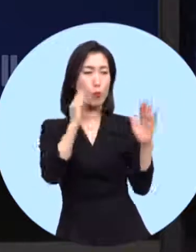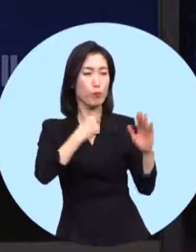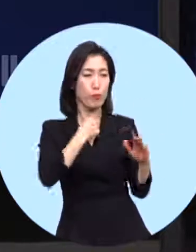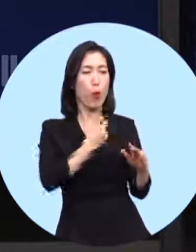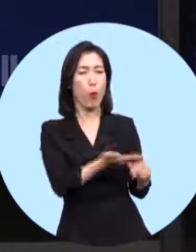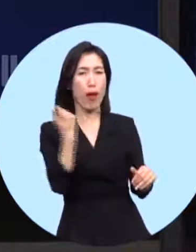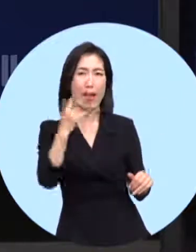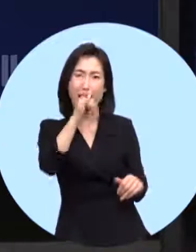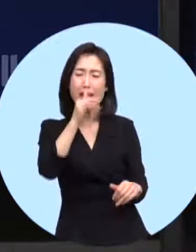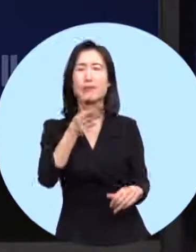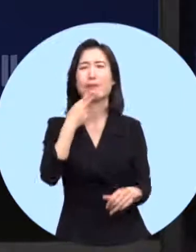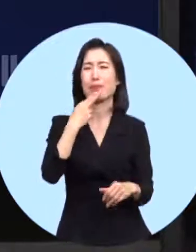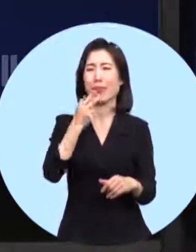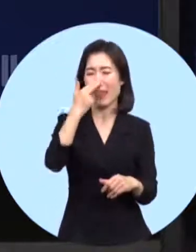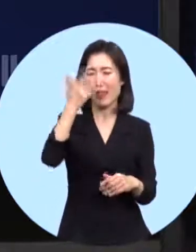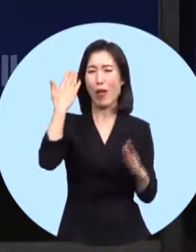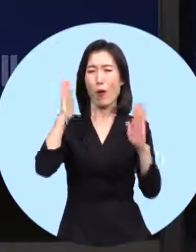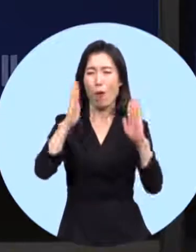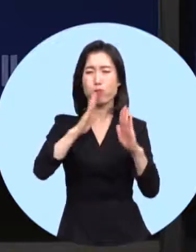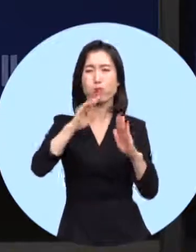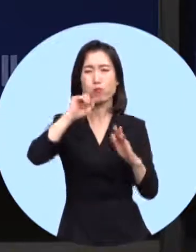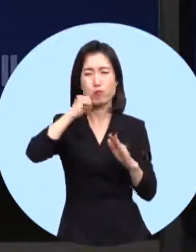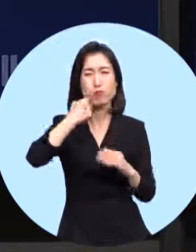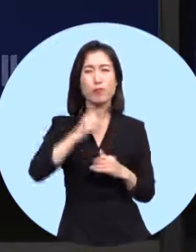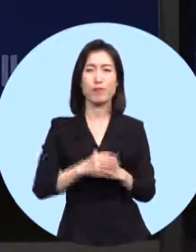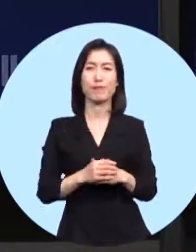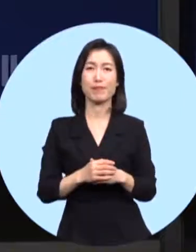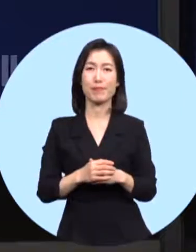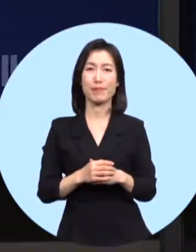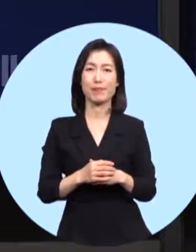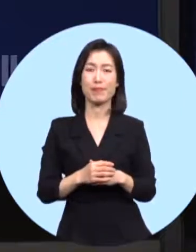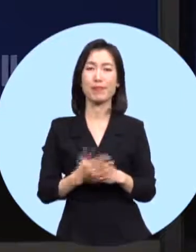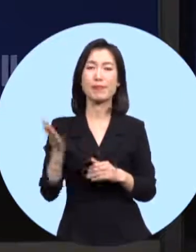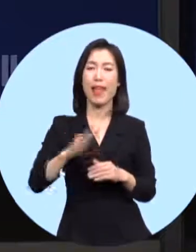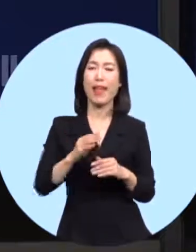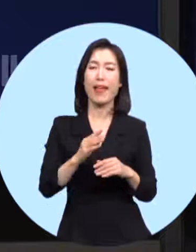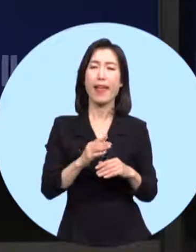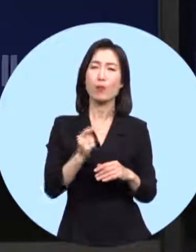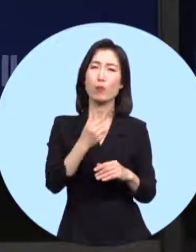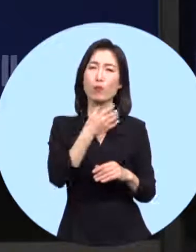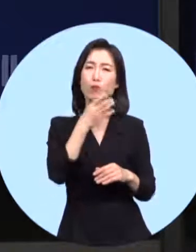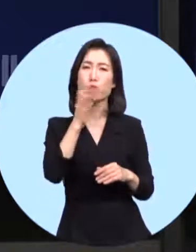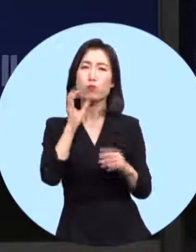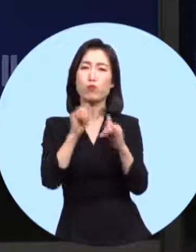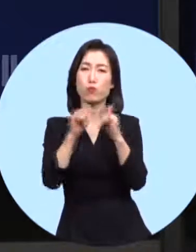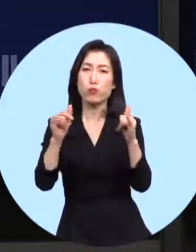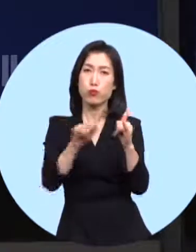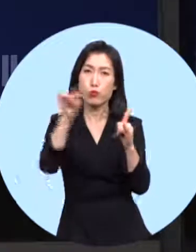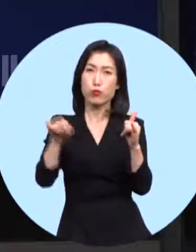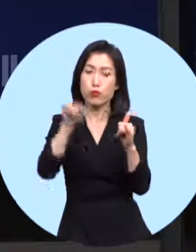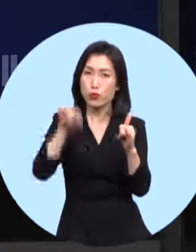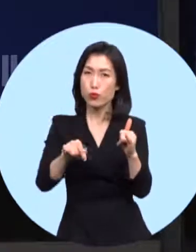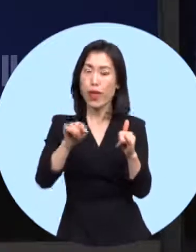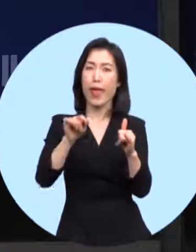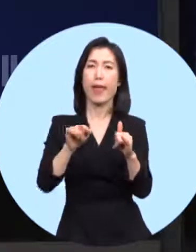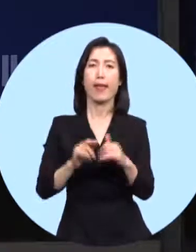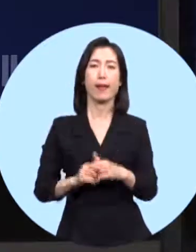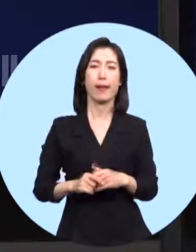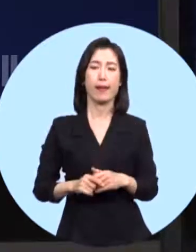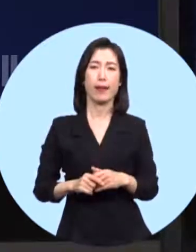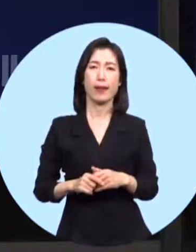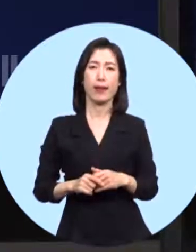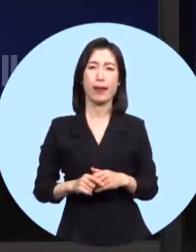때문에 교육을 받지 못했습니다. 그리고 이제 그런 이제 중장년층 중에도 보면은